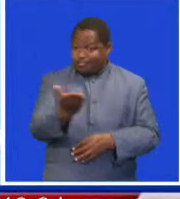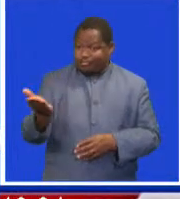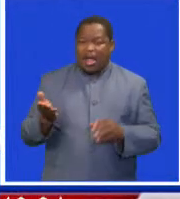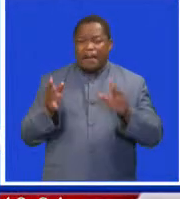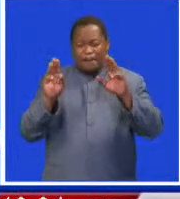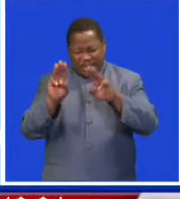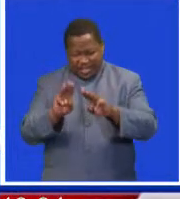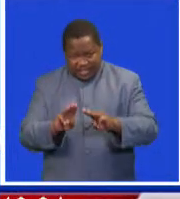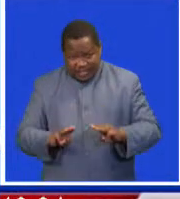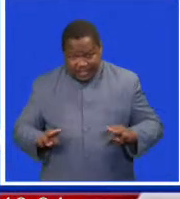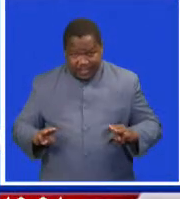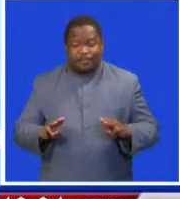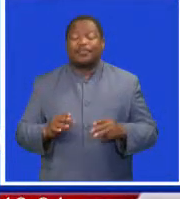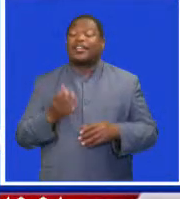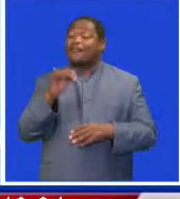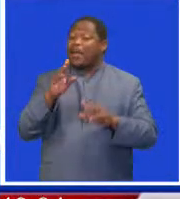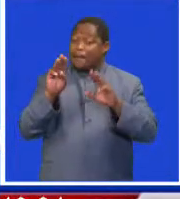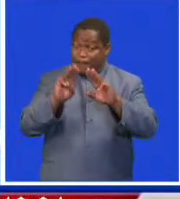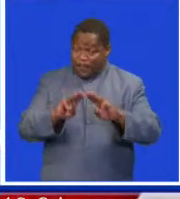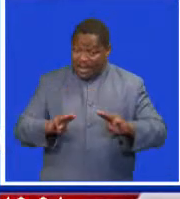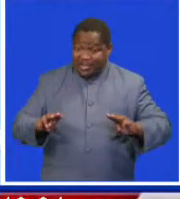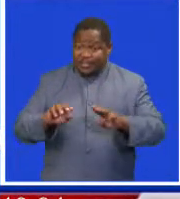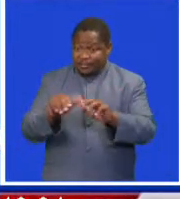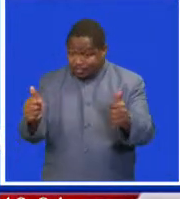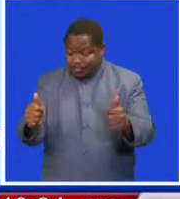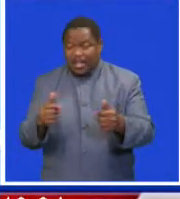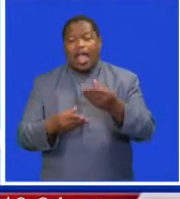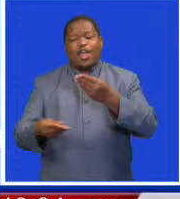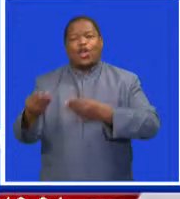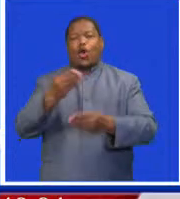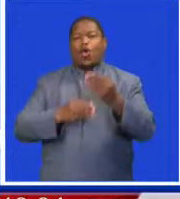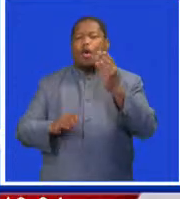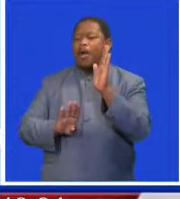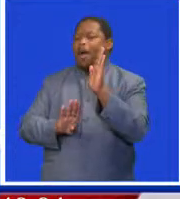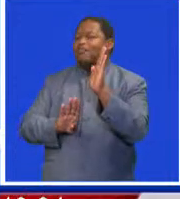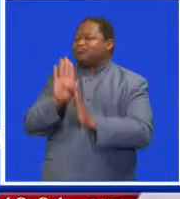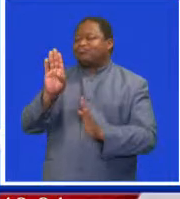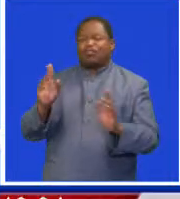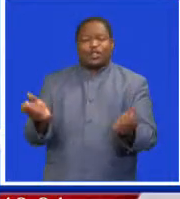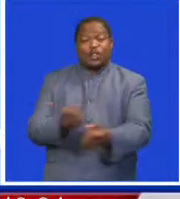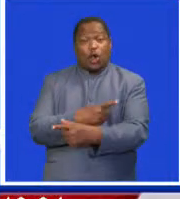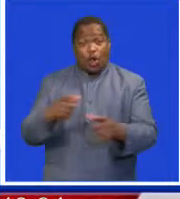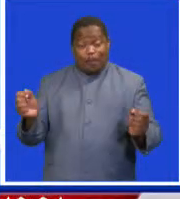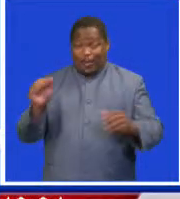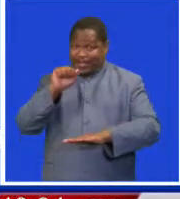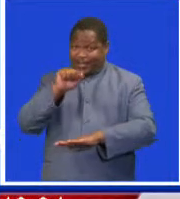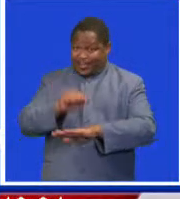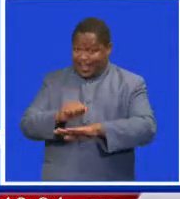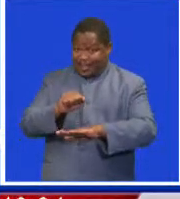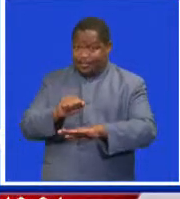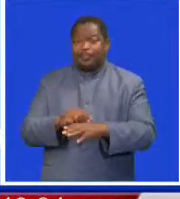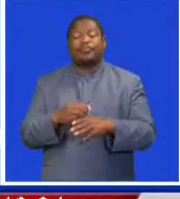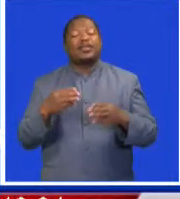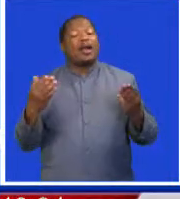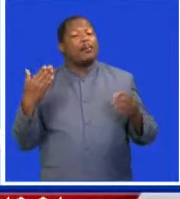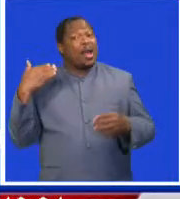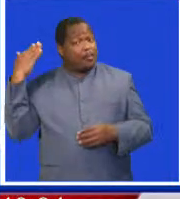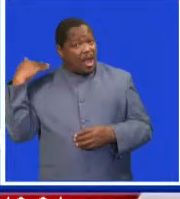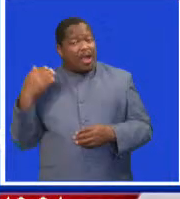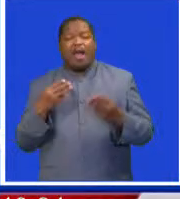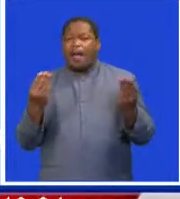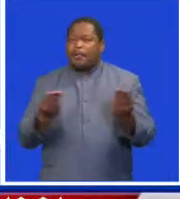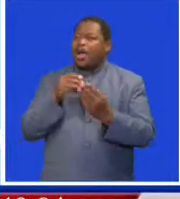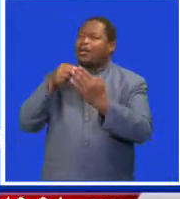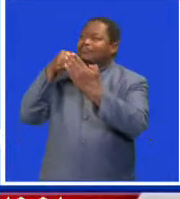uma kunekthula nemnotho welive utawuthuthuka undlulubale uyembili ngangabe nalabo labahlale bakhangwa ukuthi batawuhlanyela